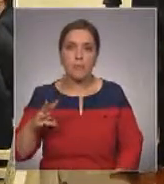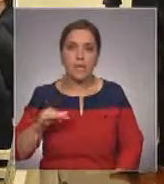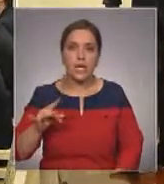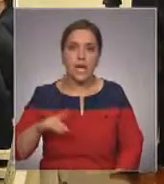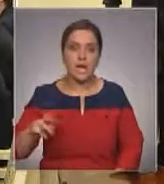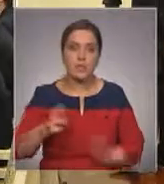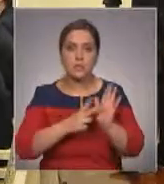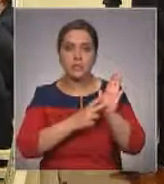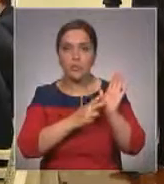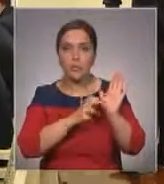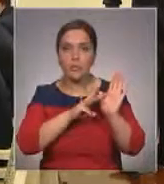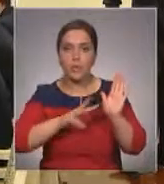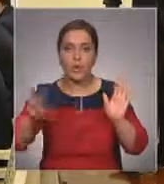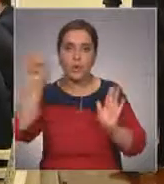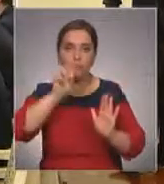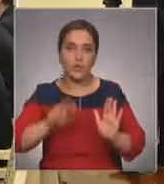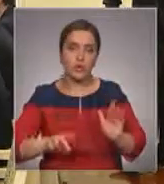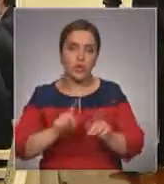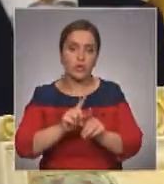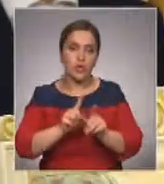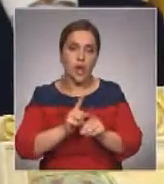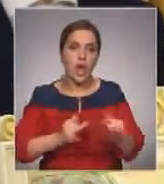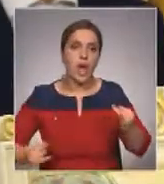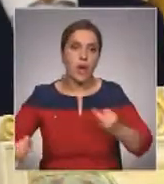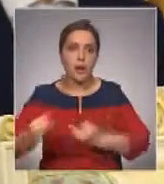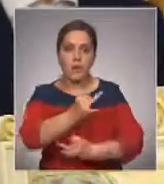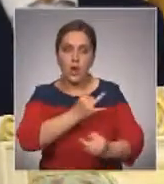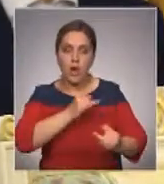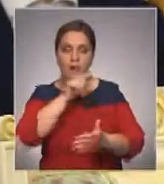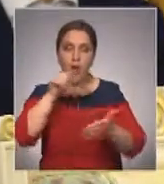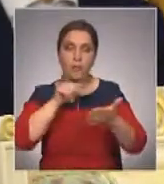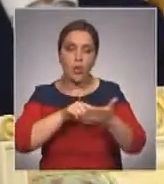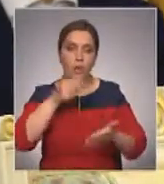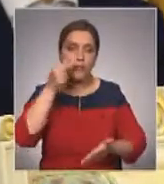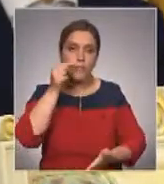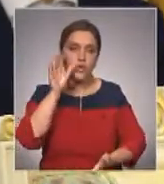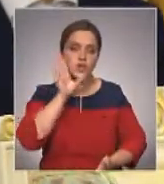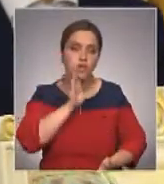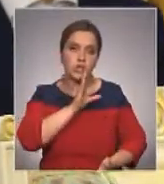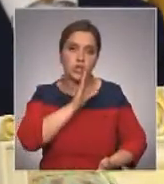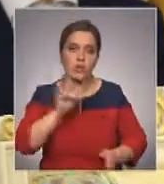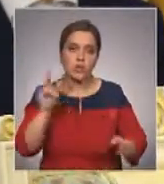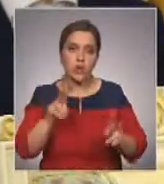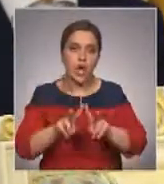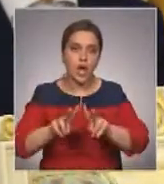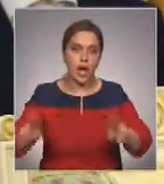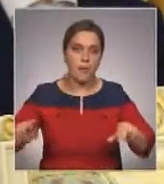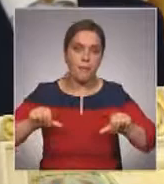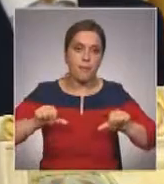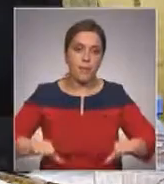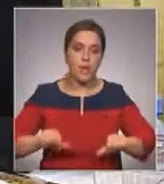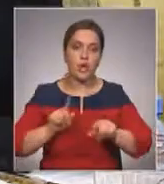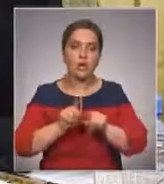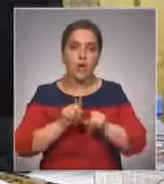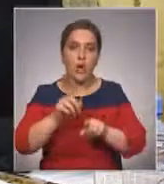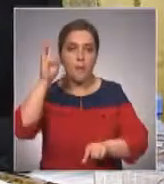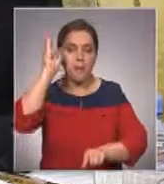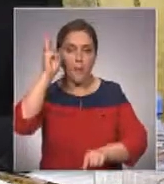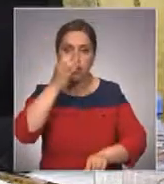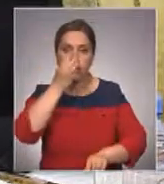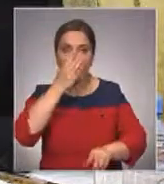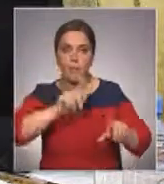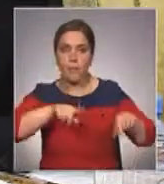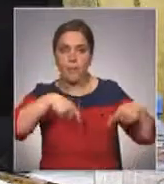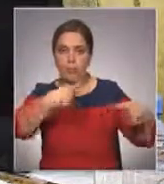1 700 000 000 долларов. На встрече также обсуждались вопросы гендерного равенства. Также посол передал приглашение госсекретарю Казахстана